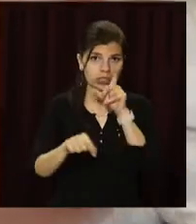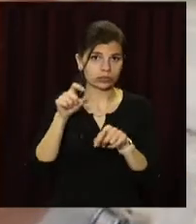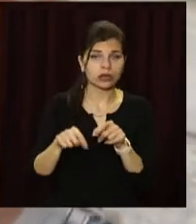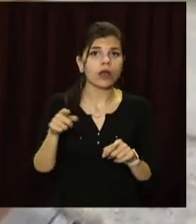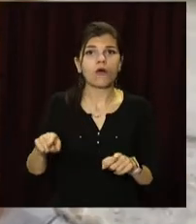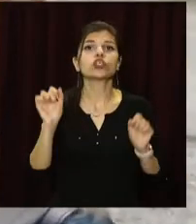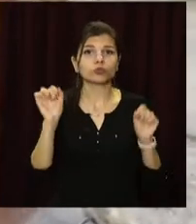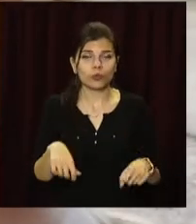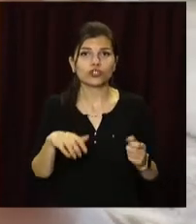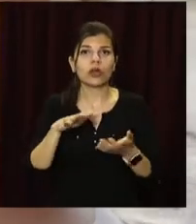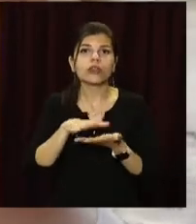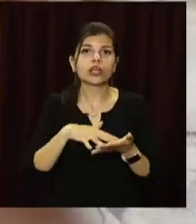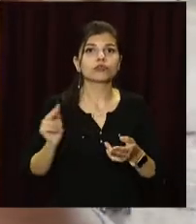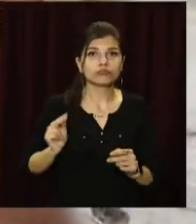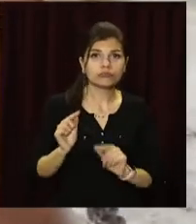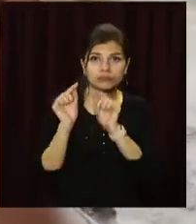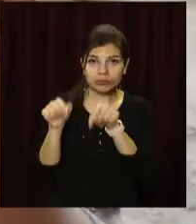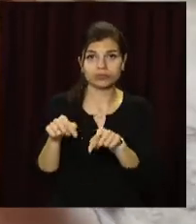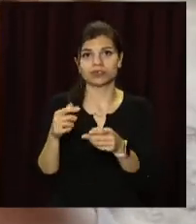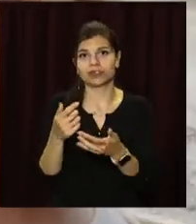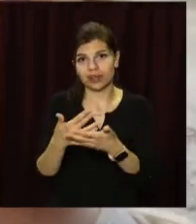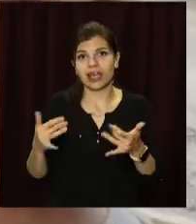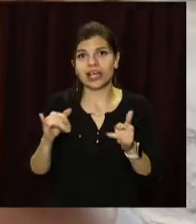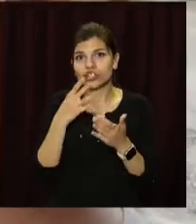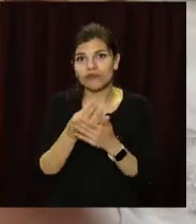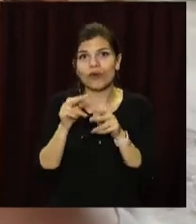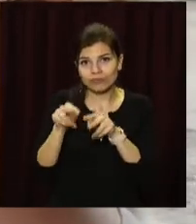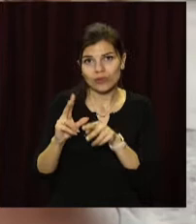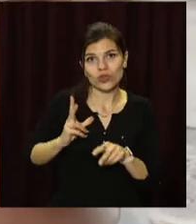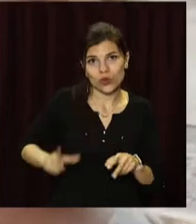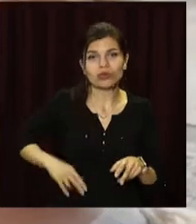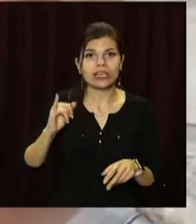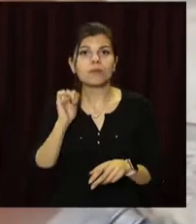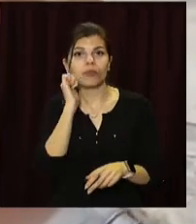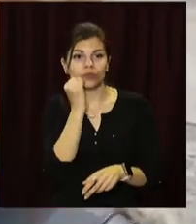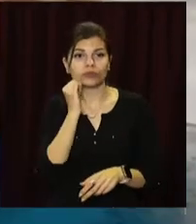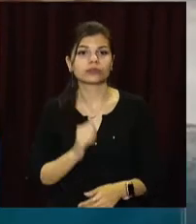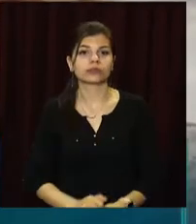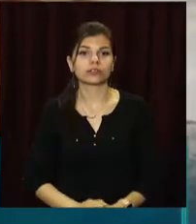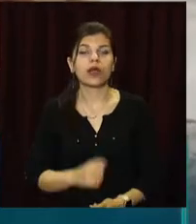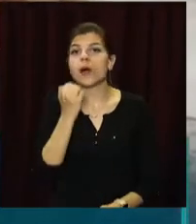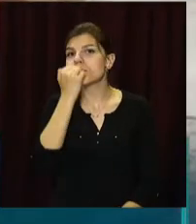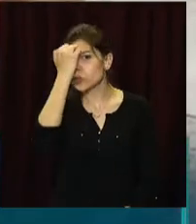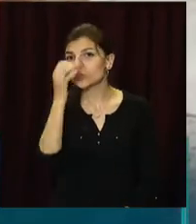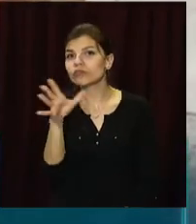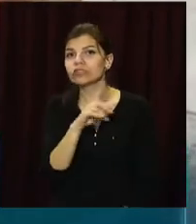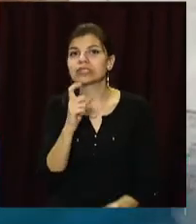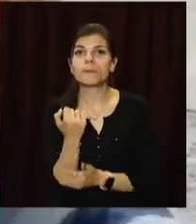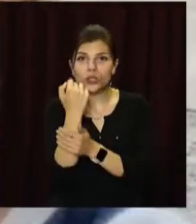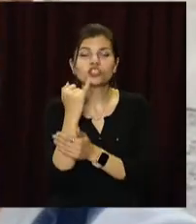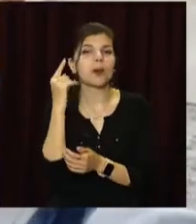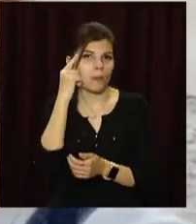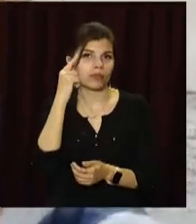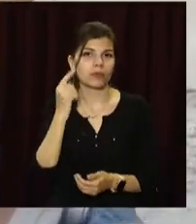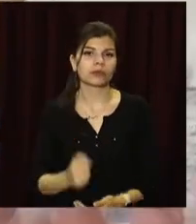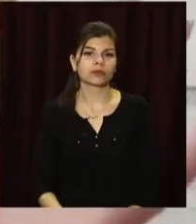зможе влаштуватись на роботу та дбати про свою доньку та бабусю. Благодарю всіх за підтримку і розуміння.